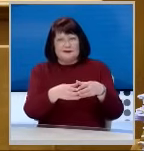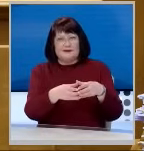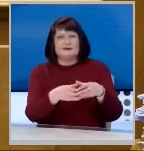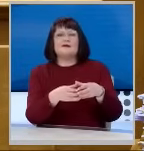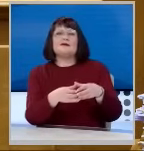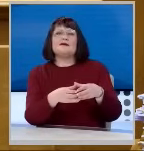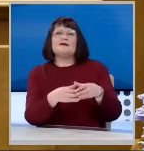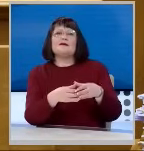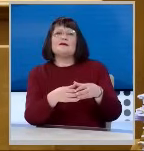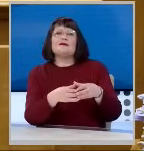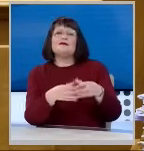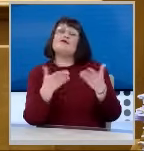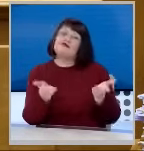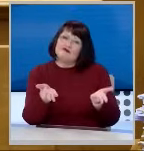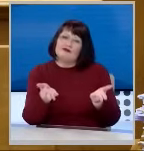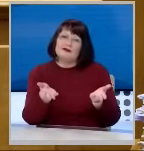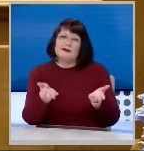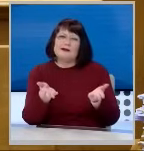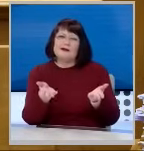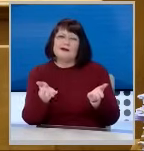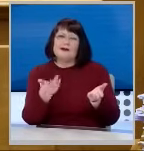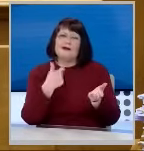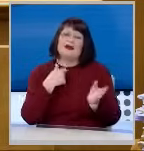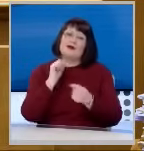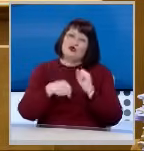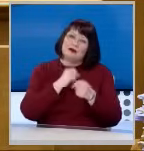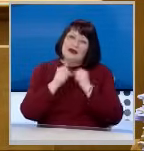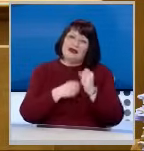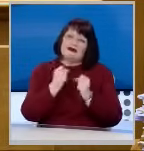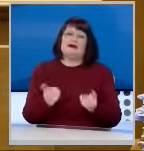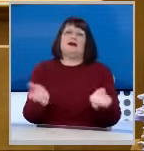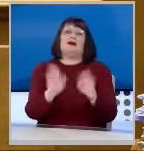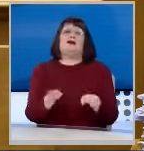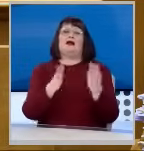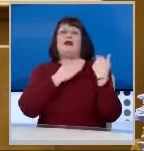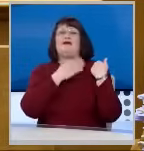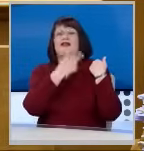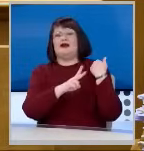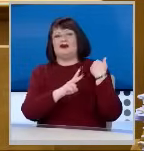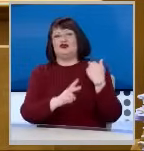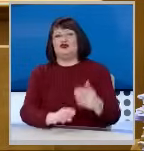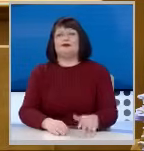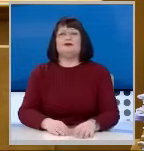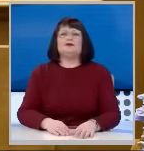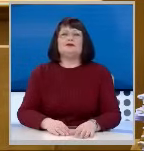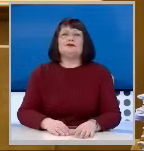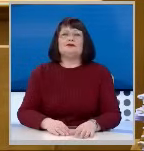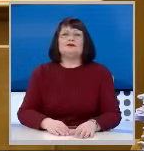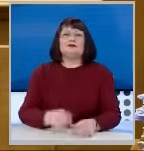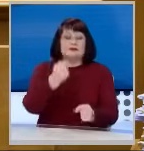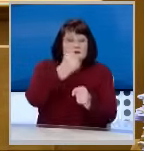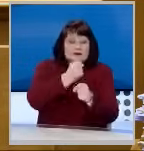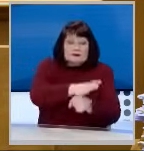δημοκρατίας και προσπαθώντας να καλύψετε τις ευθύνες σας γιατί μπαζών το χρόνο το